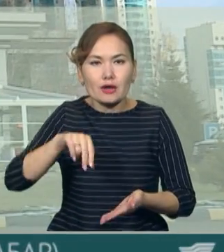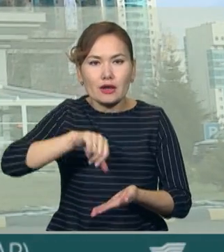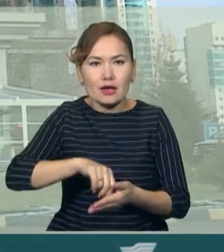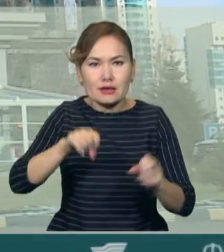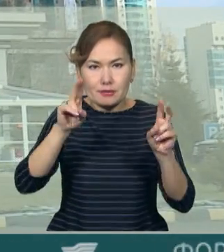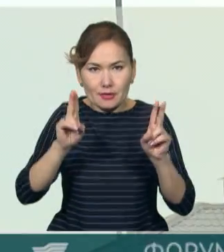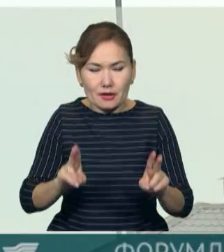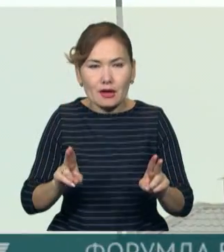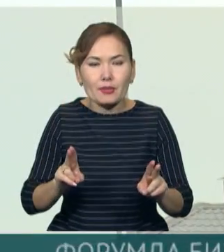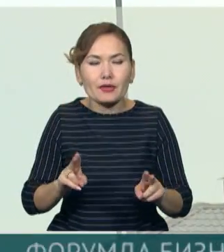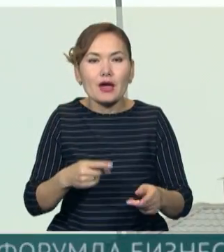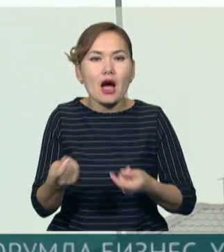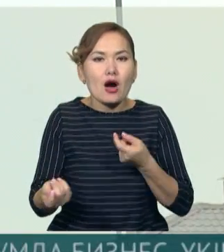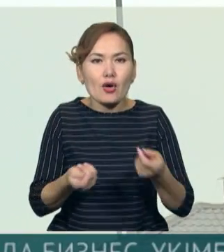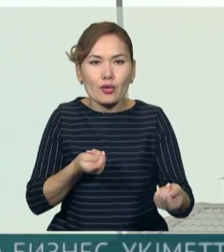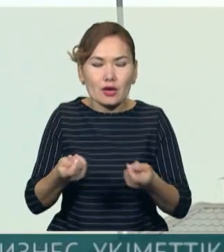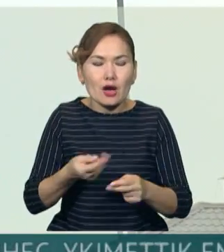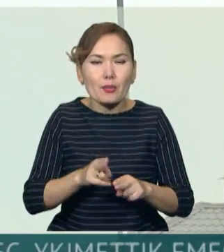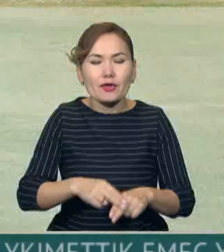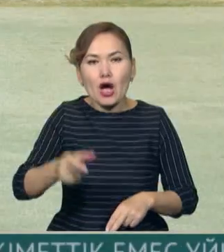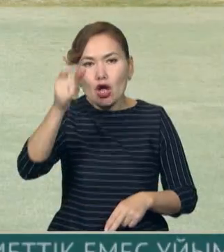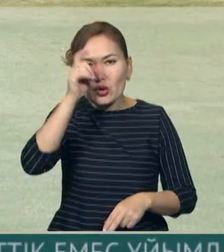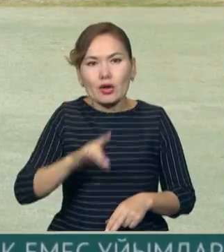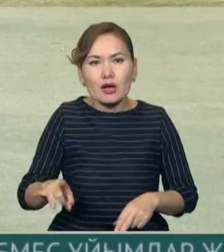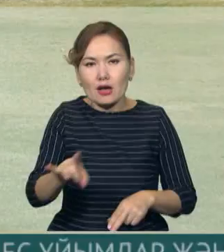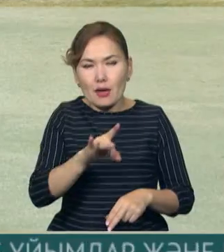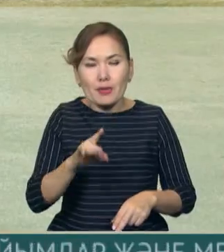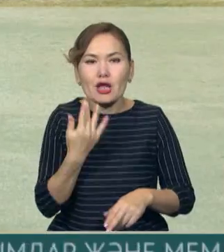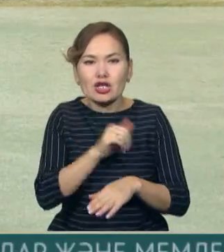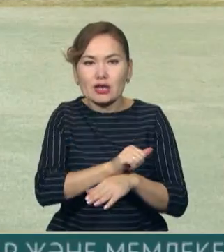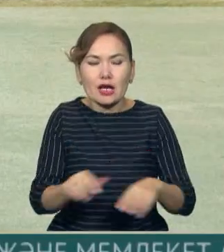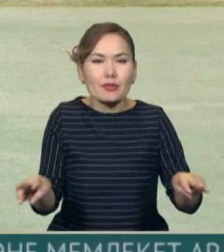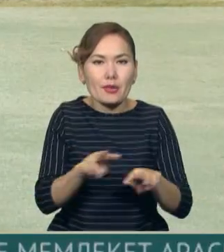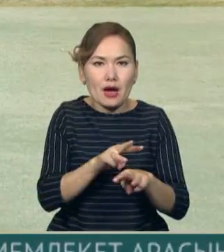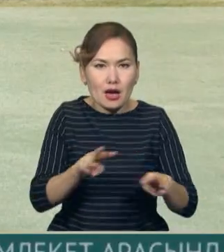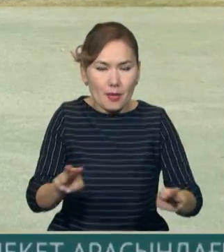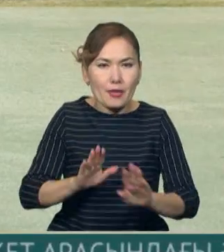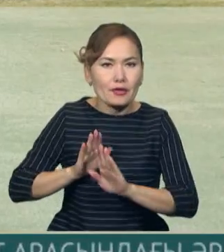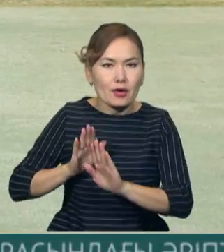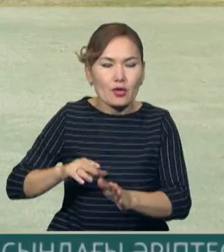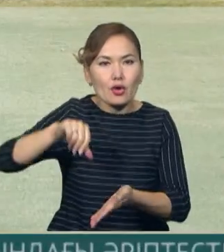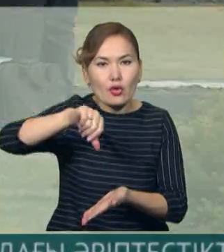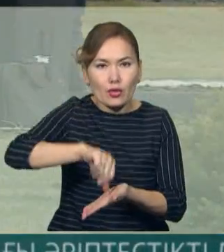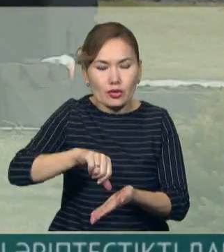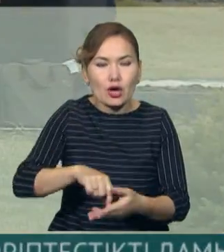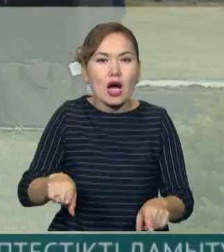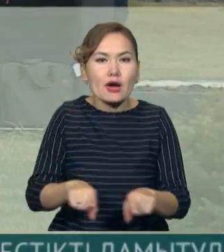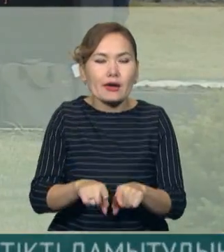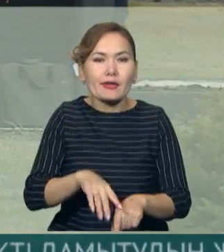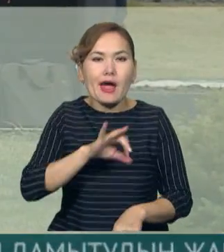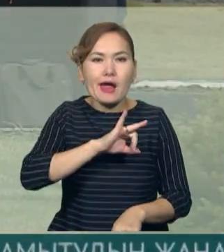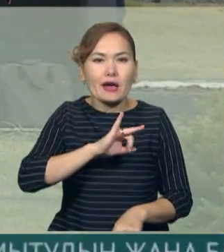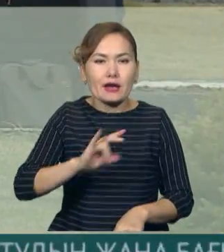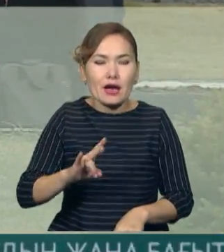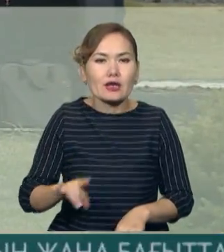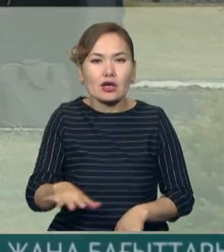арнайы өкілі Александр Лаврентьев, Түркия делегациясына сыртқы істер министрінің орынбасары Седат Онал, ал Иран